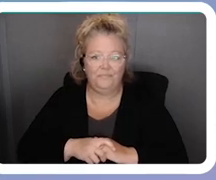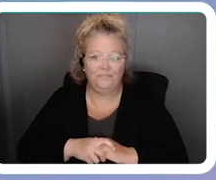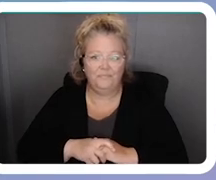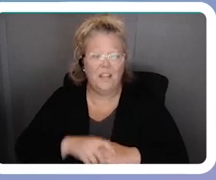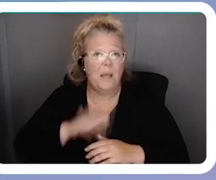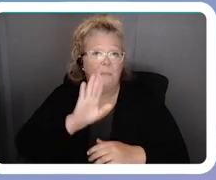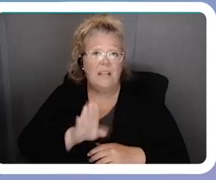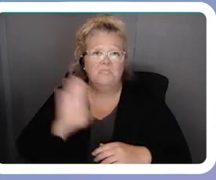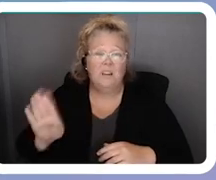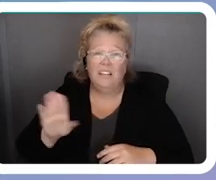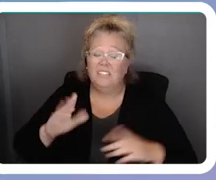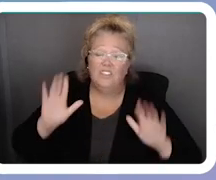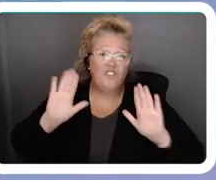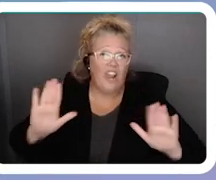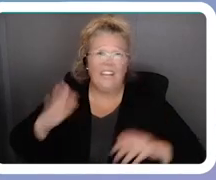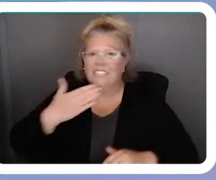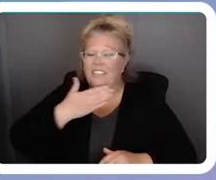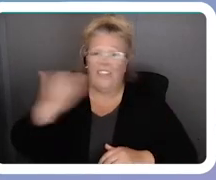και τη